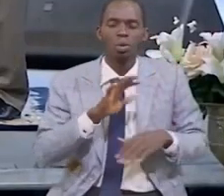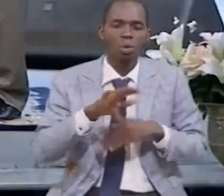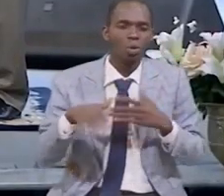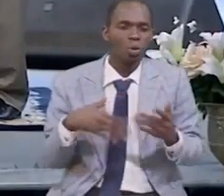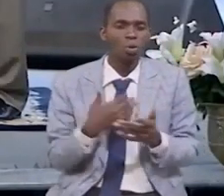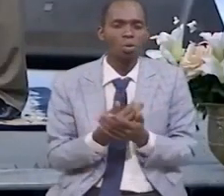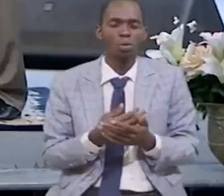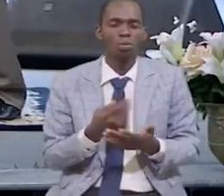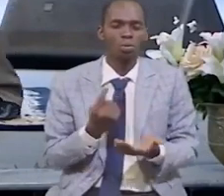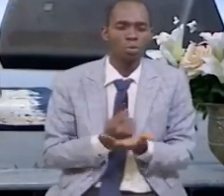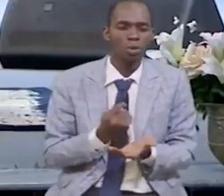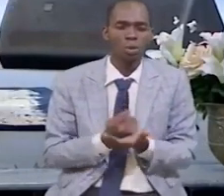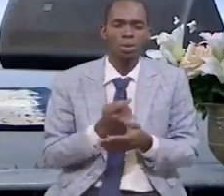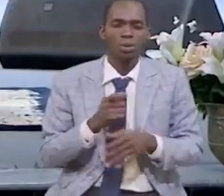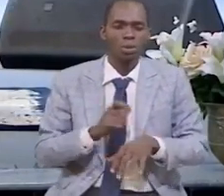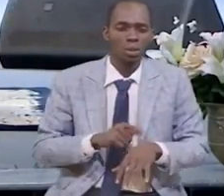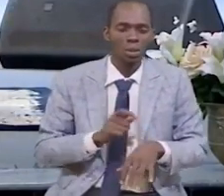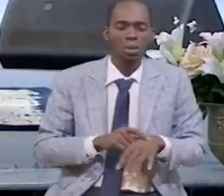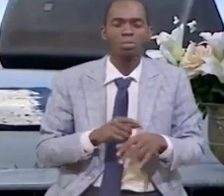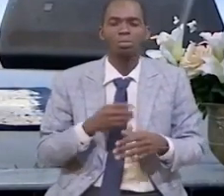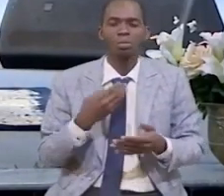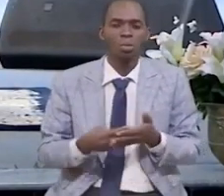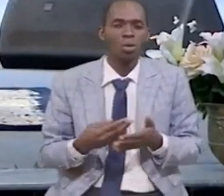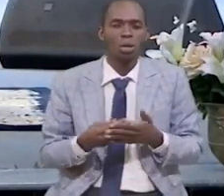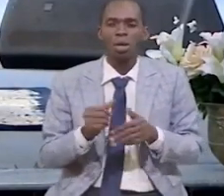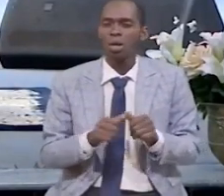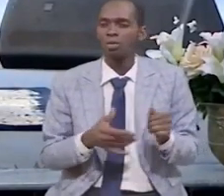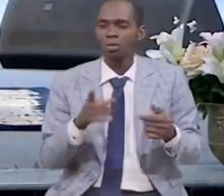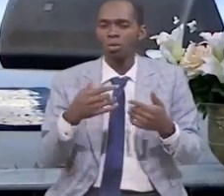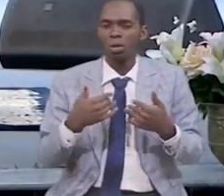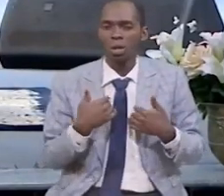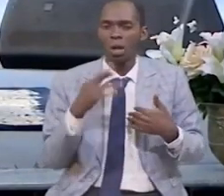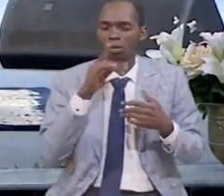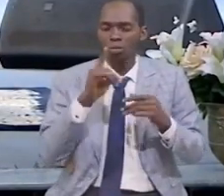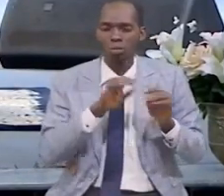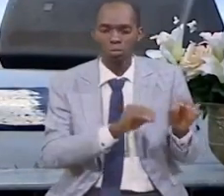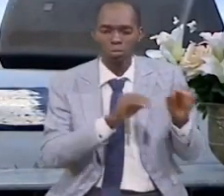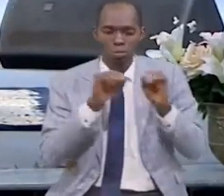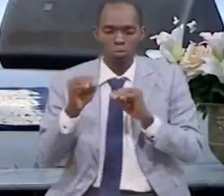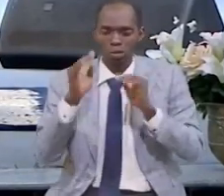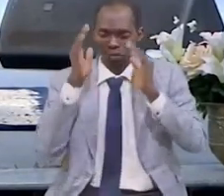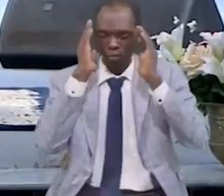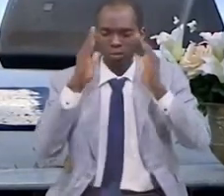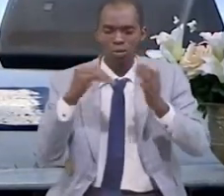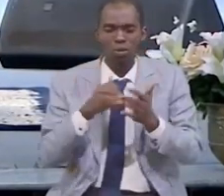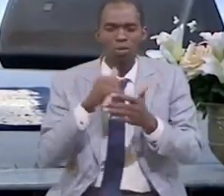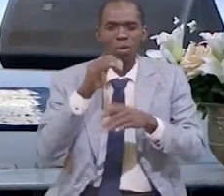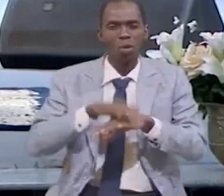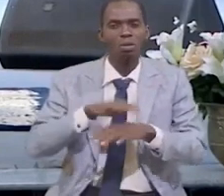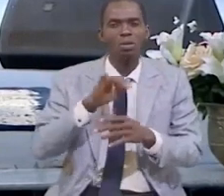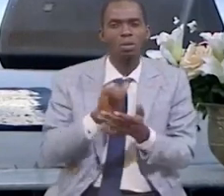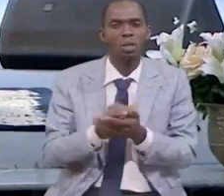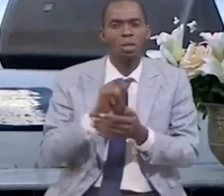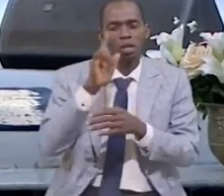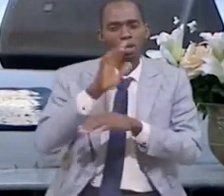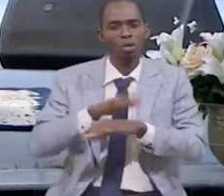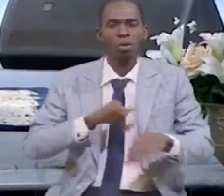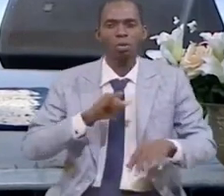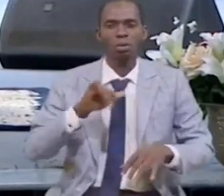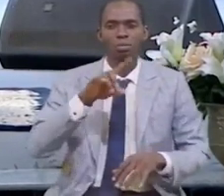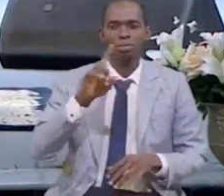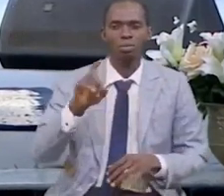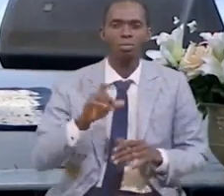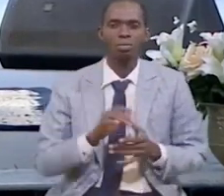treasures, all your talent, everything you have on that calling? మీరు కలిగి ఉన్న నిధులు, మీరు కలిగి ఉన్న